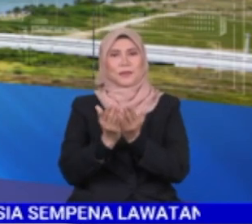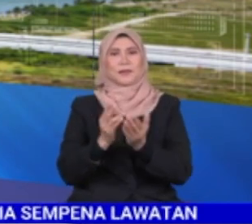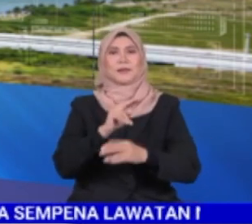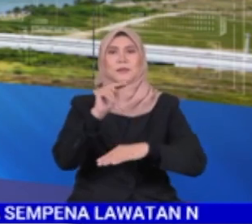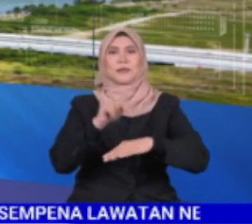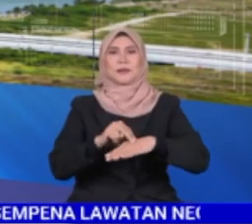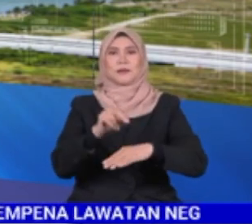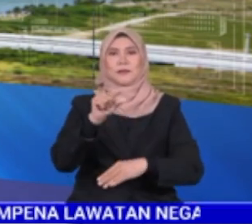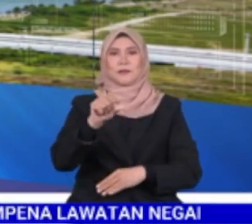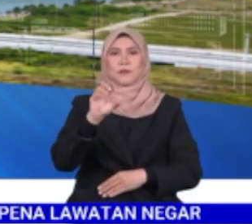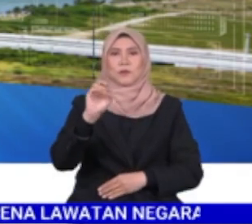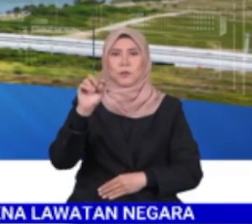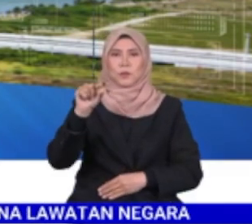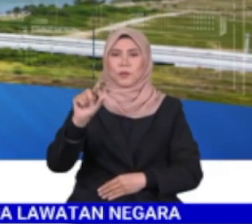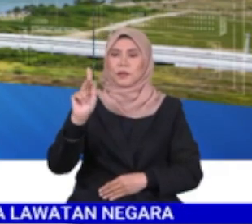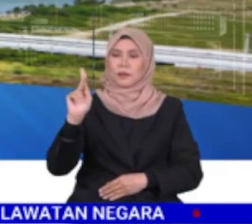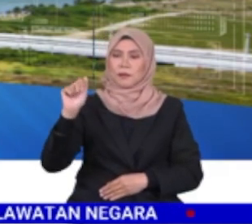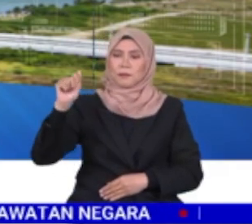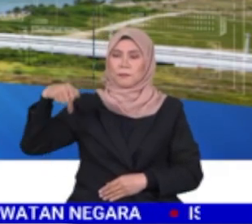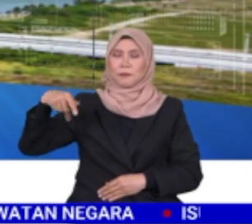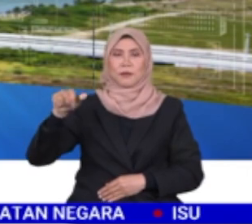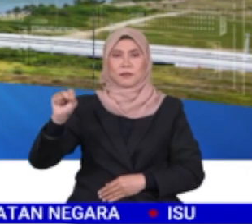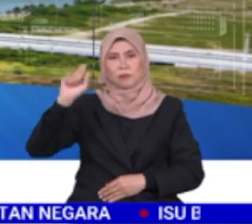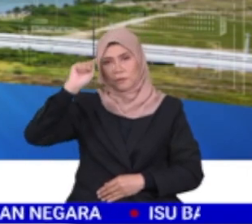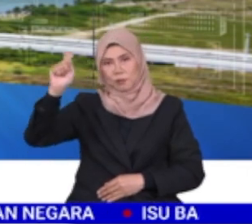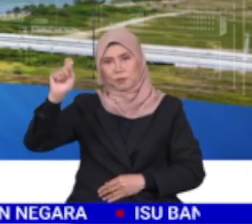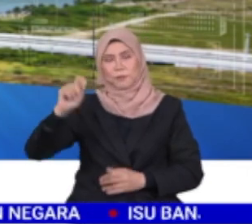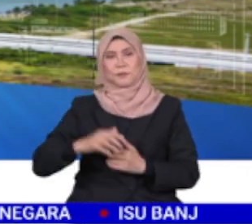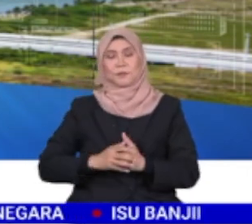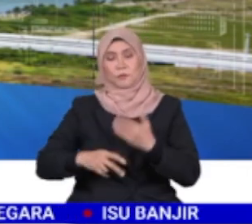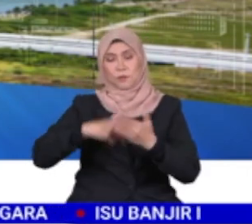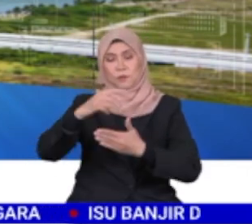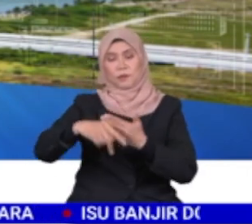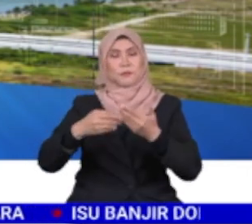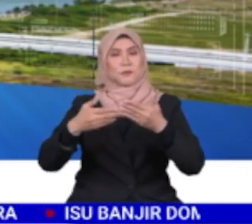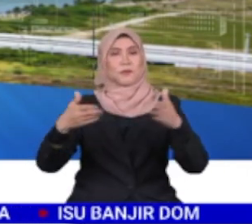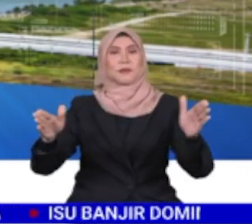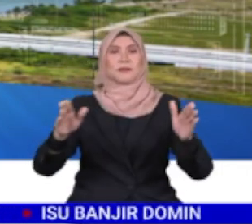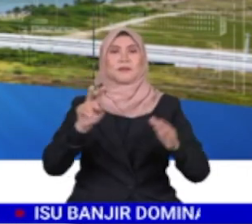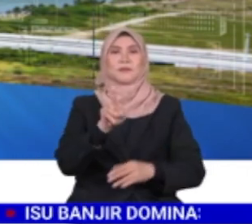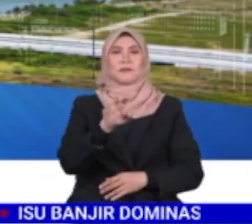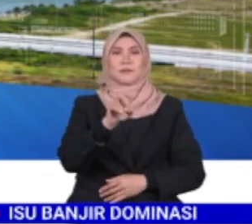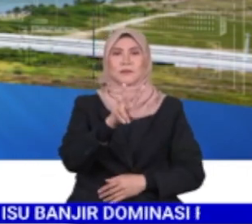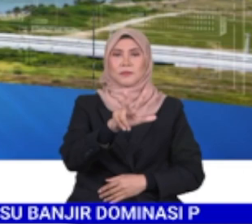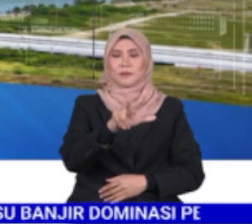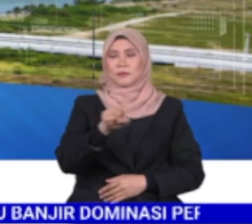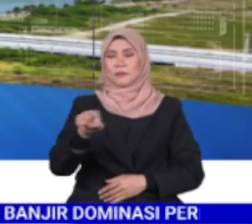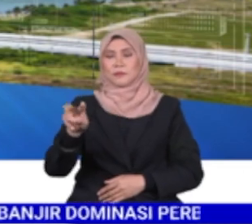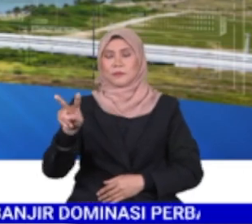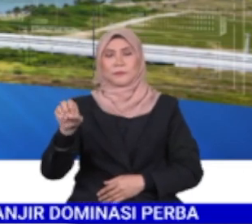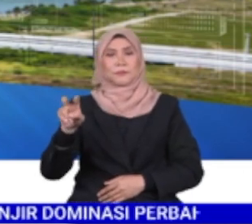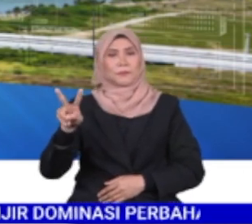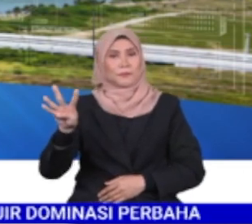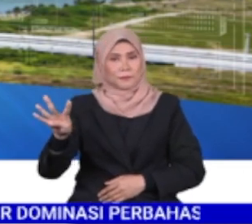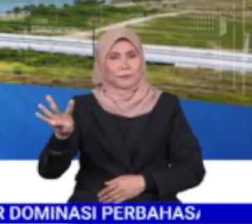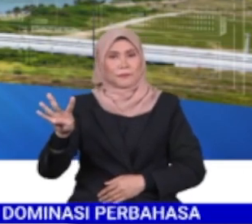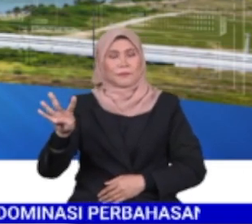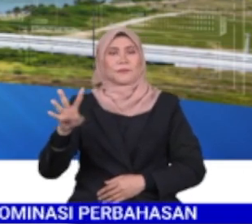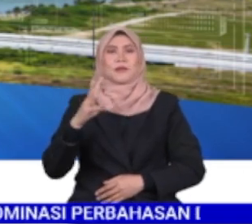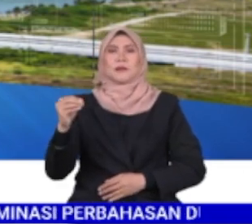kebangsaan Gong kapas kuali terganu program sampanye pembukaan sekolah sesi 2023 2024